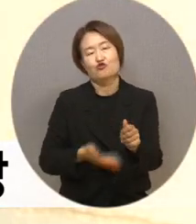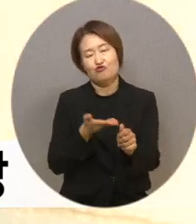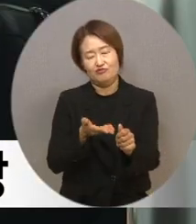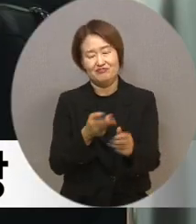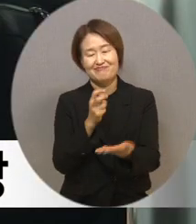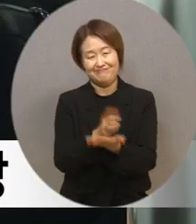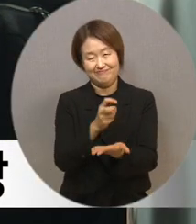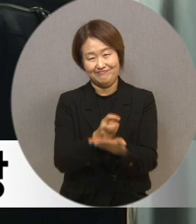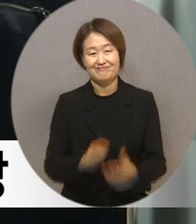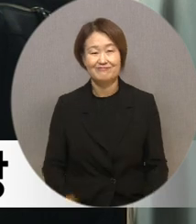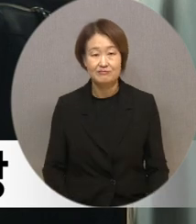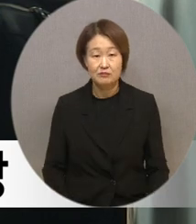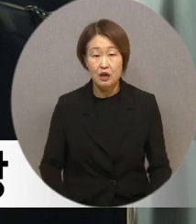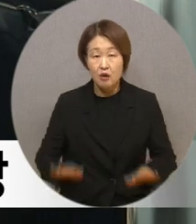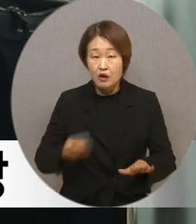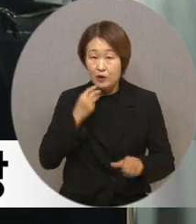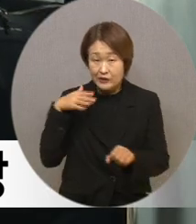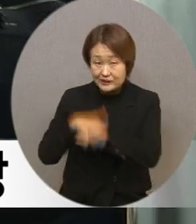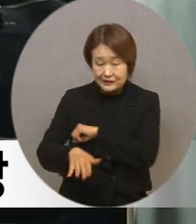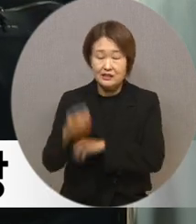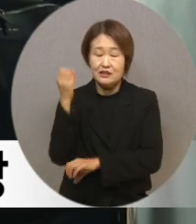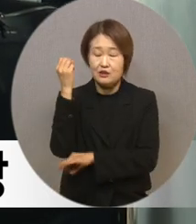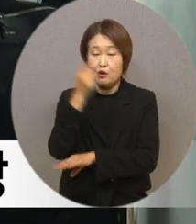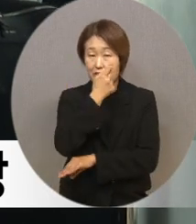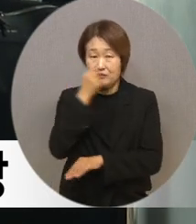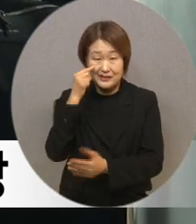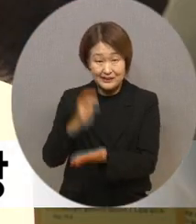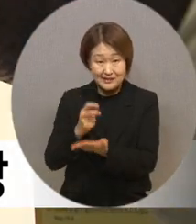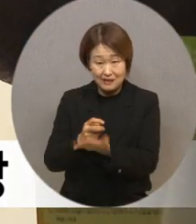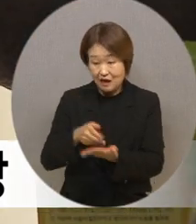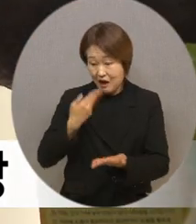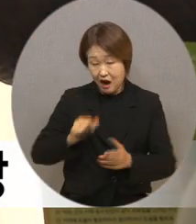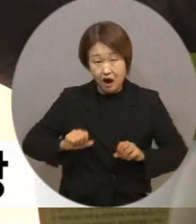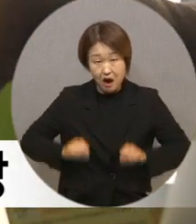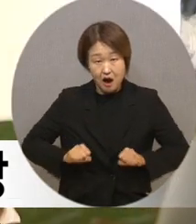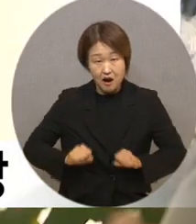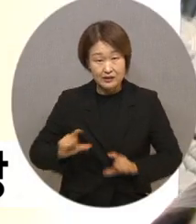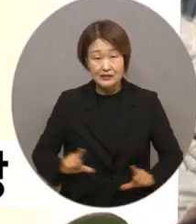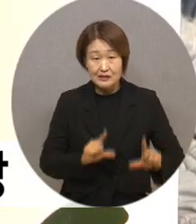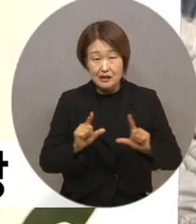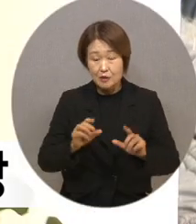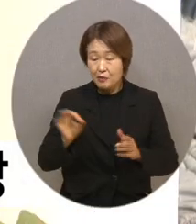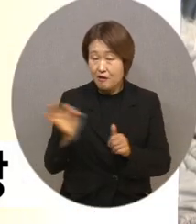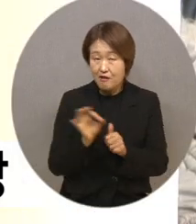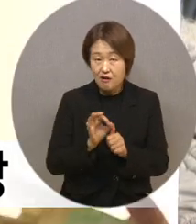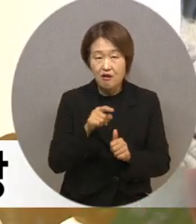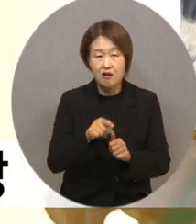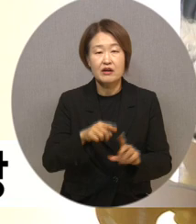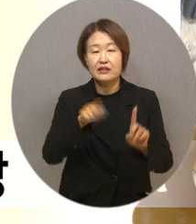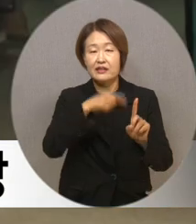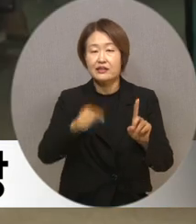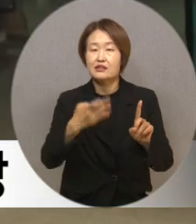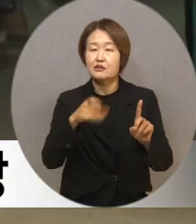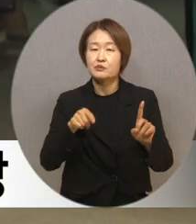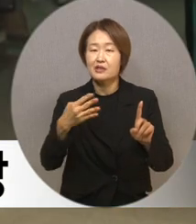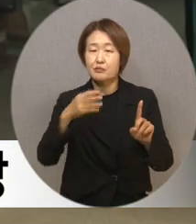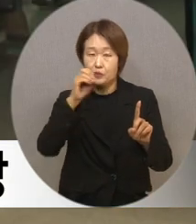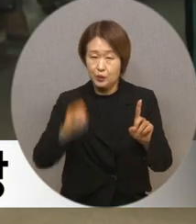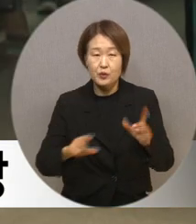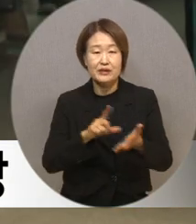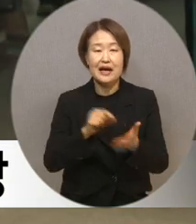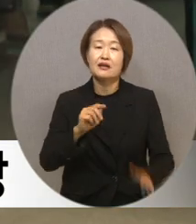제도입니다. 올해 서울형 기초보장제도 생계급여는 1인 가구 기준 14.4% 오른 월